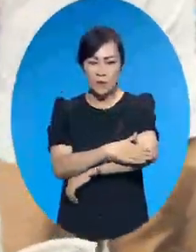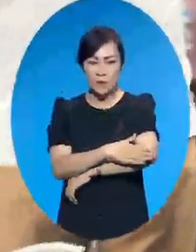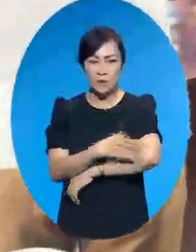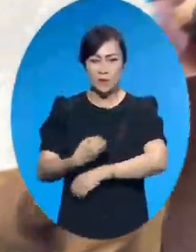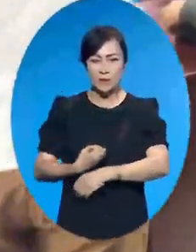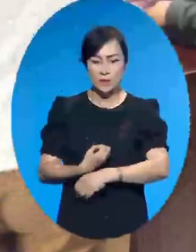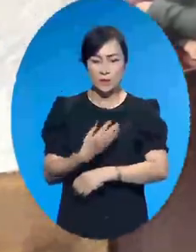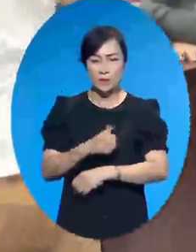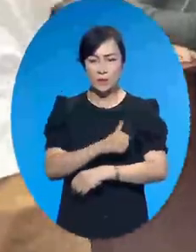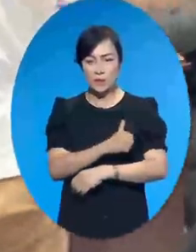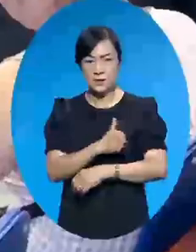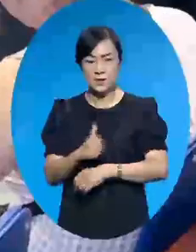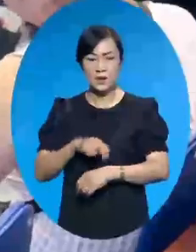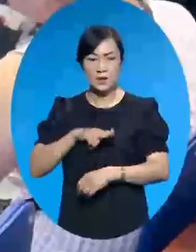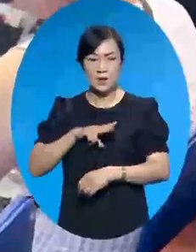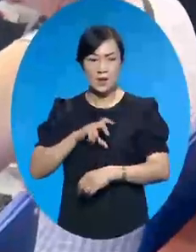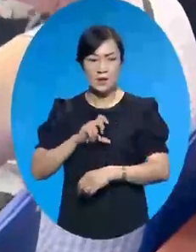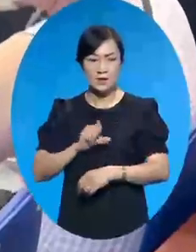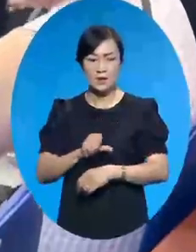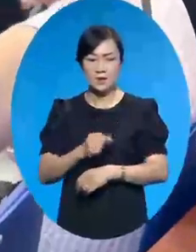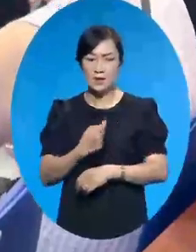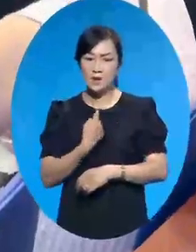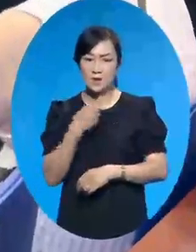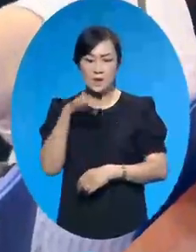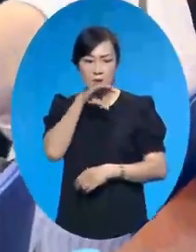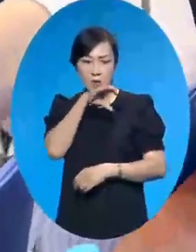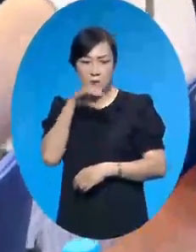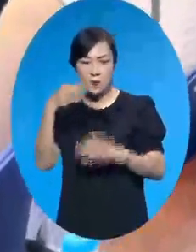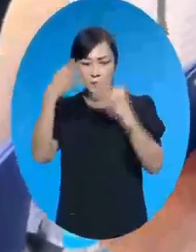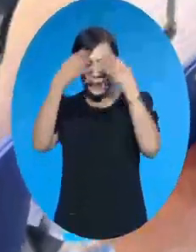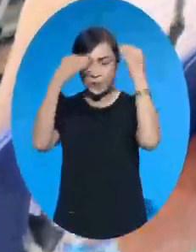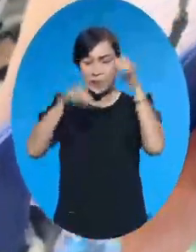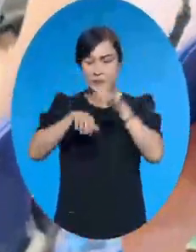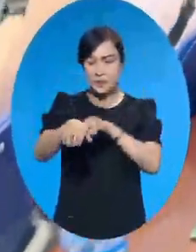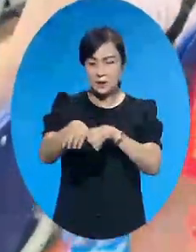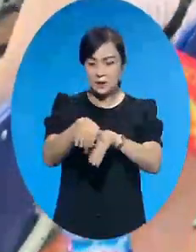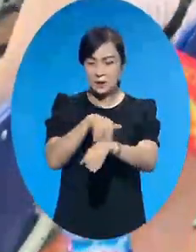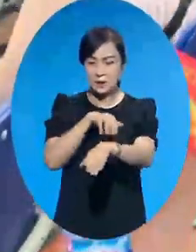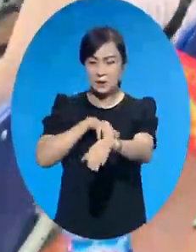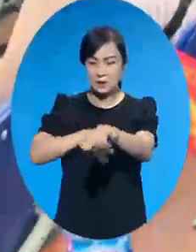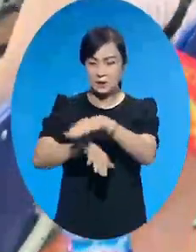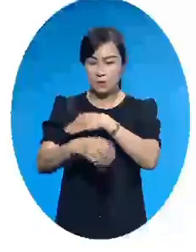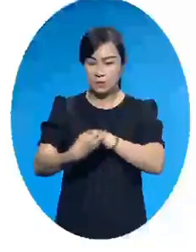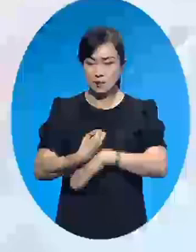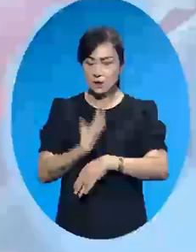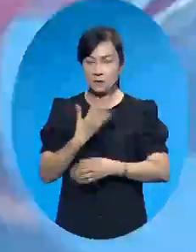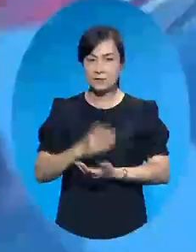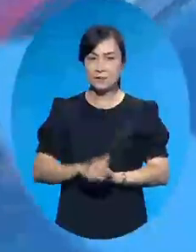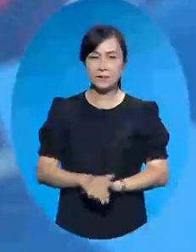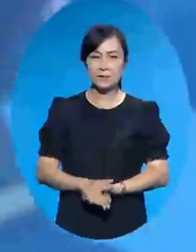đời sống cho người dân, các nghệ sĩ còn có phần truyền tải thông điệp lạc quan tích cực trong cuộc sống.